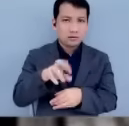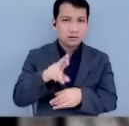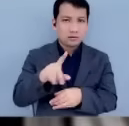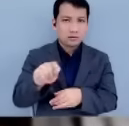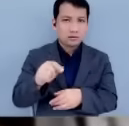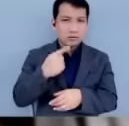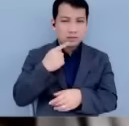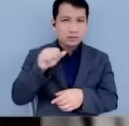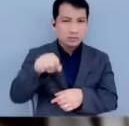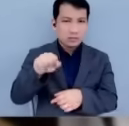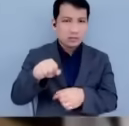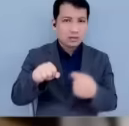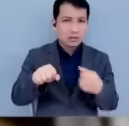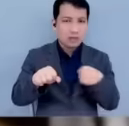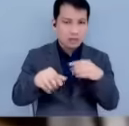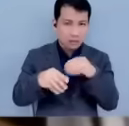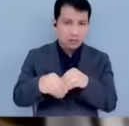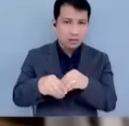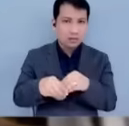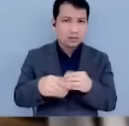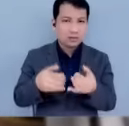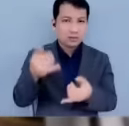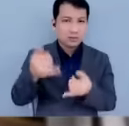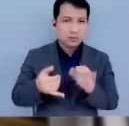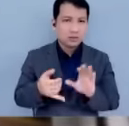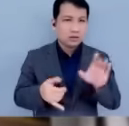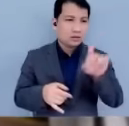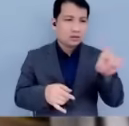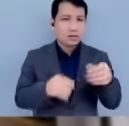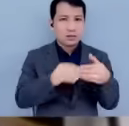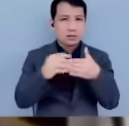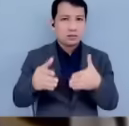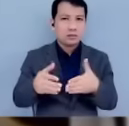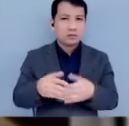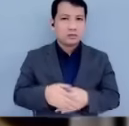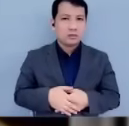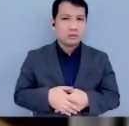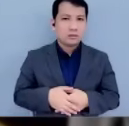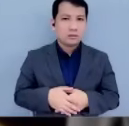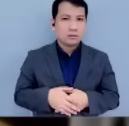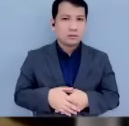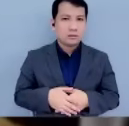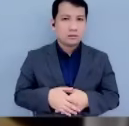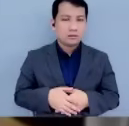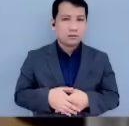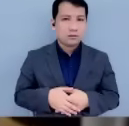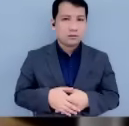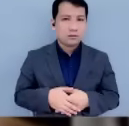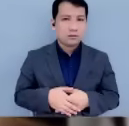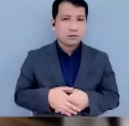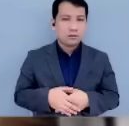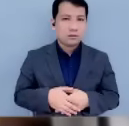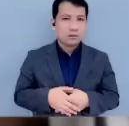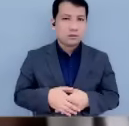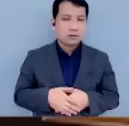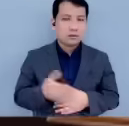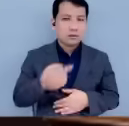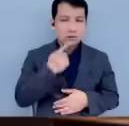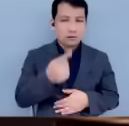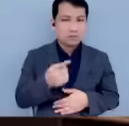know last the leadership wala sa bible group they might have someone in